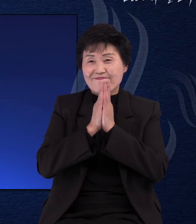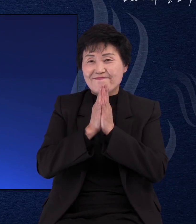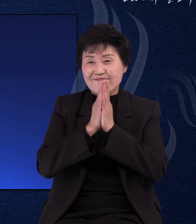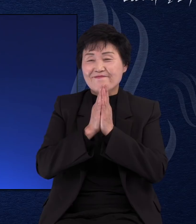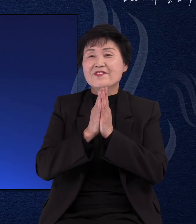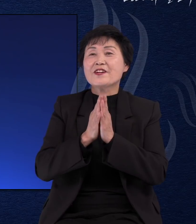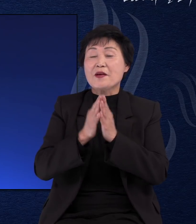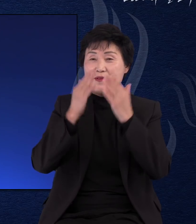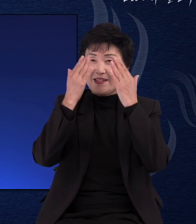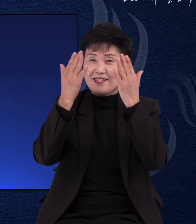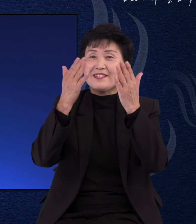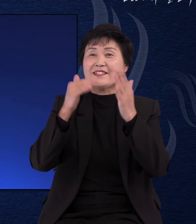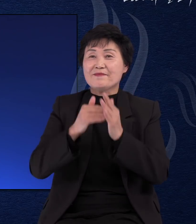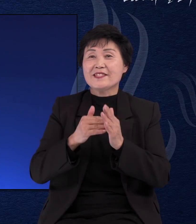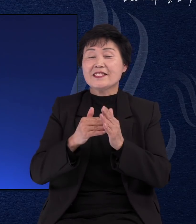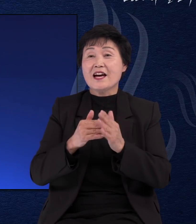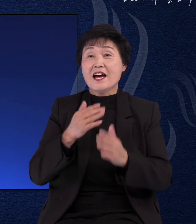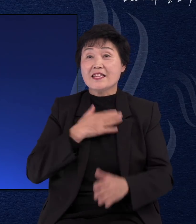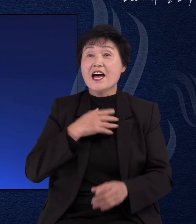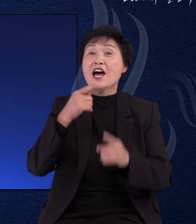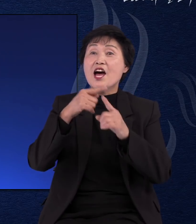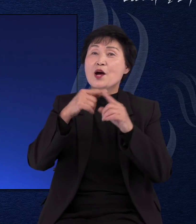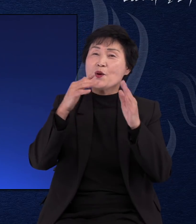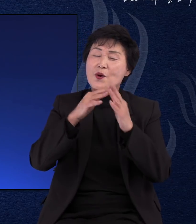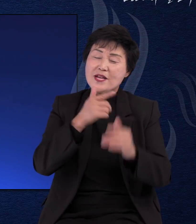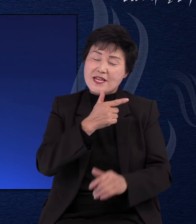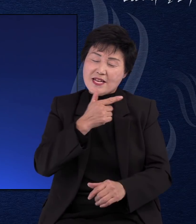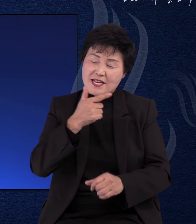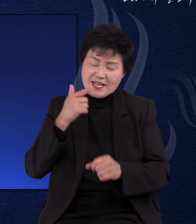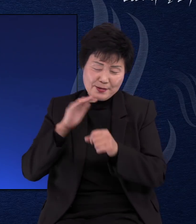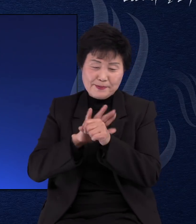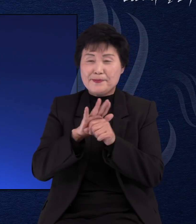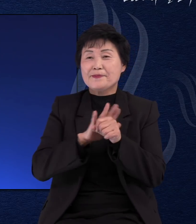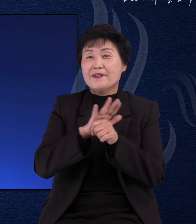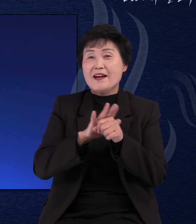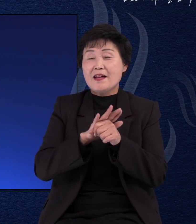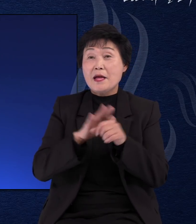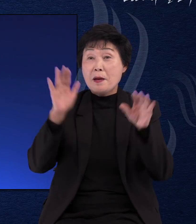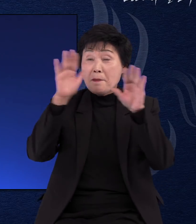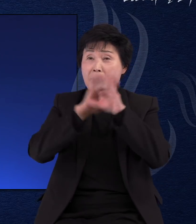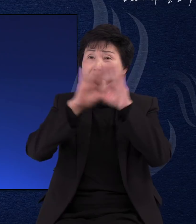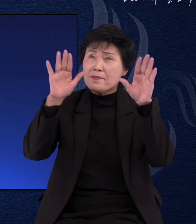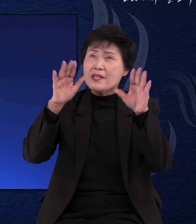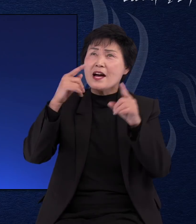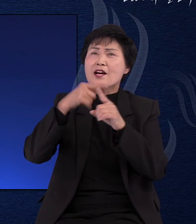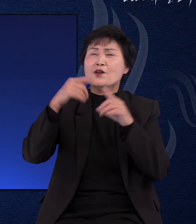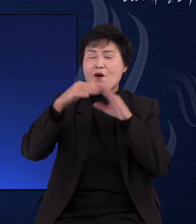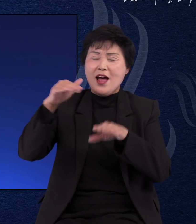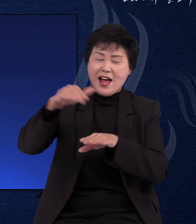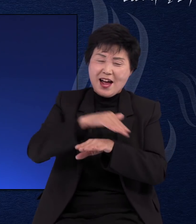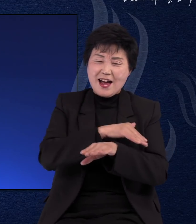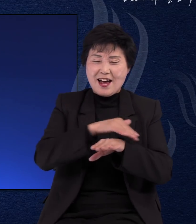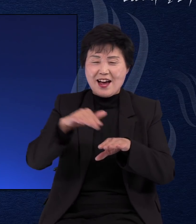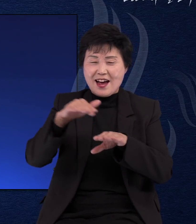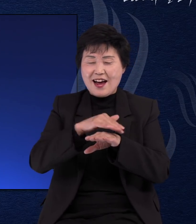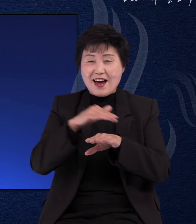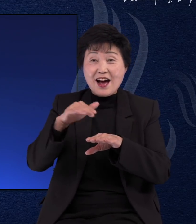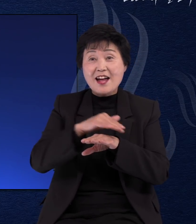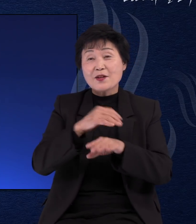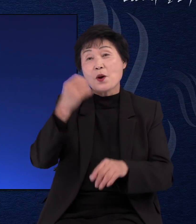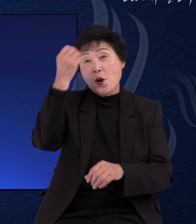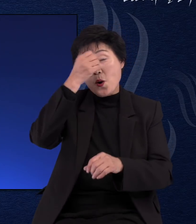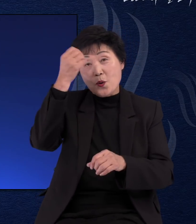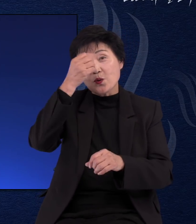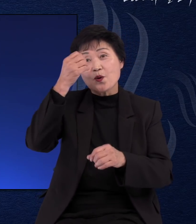이제 저는 교회를 그렇게 사랑을 해서 밤이고 낮이고 교회를 그렇게 다니고 이제 고등학교를 울산